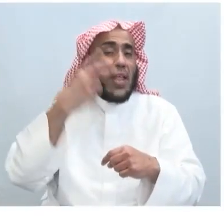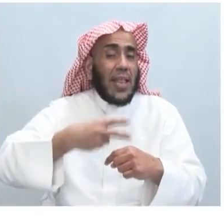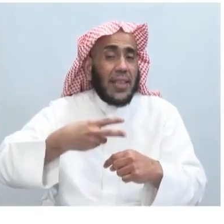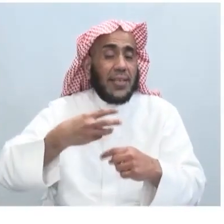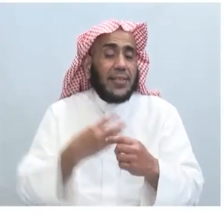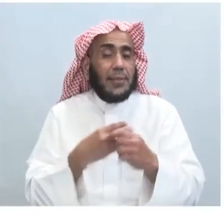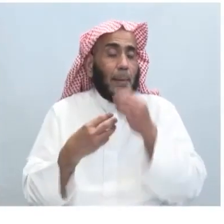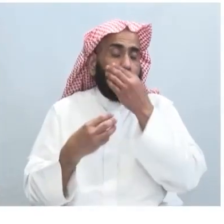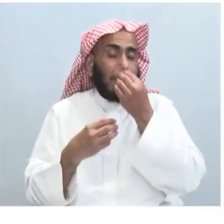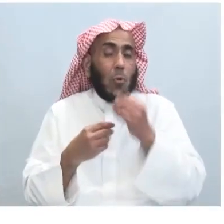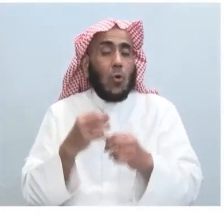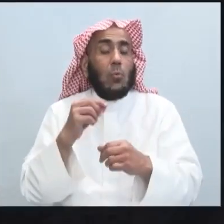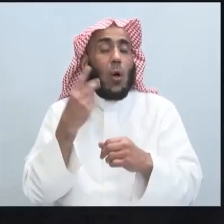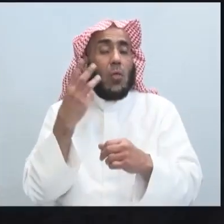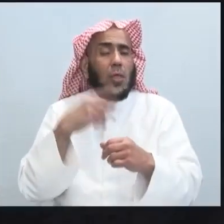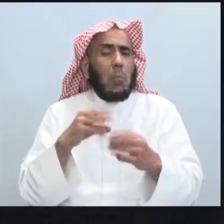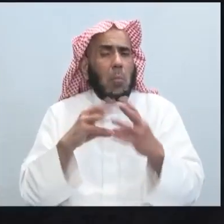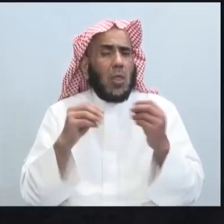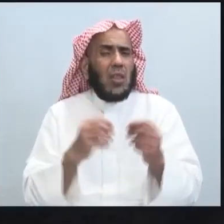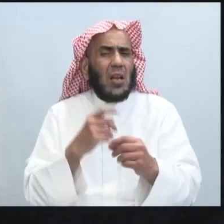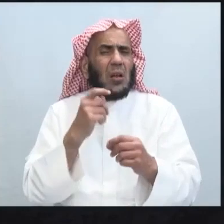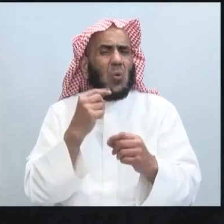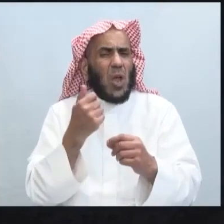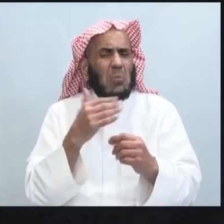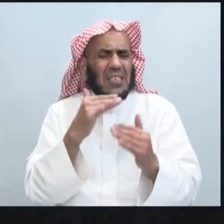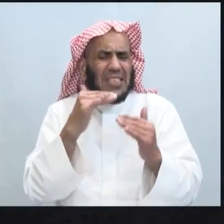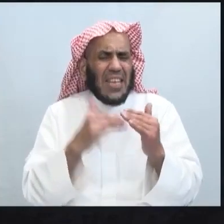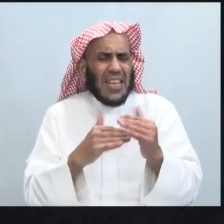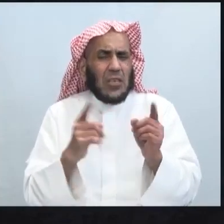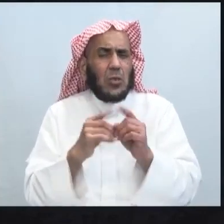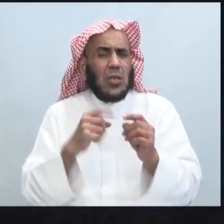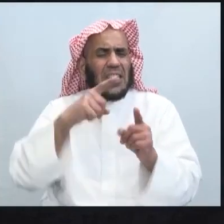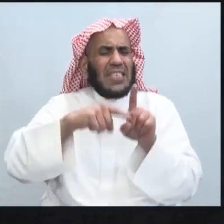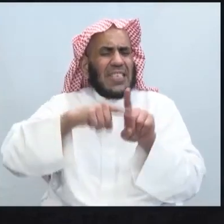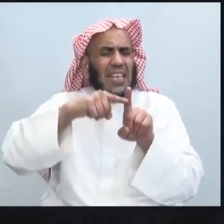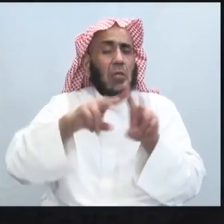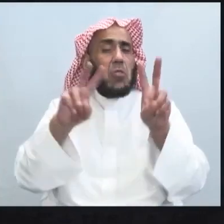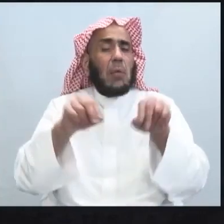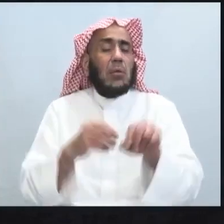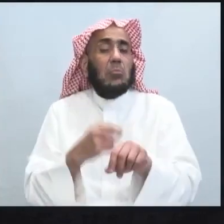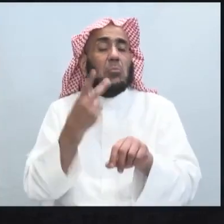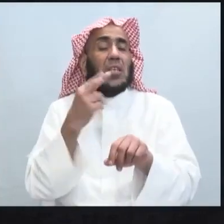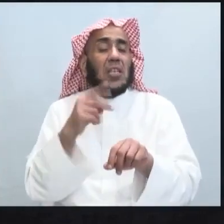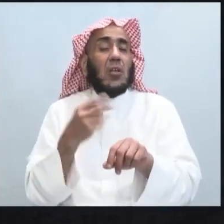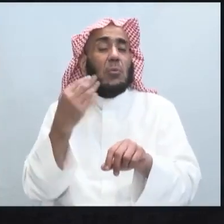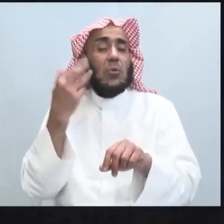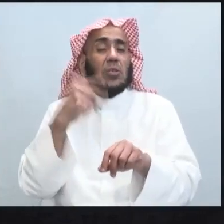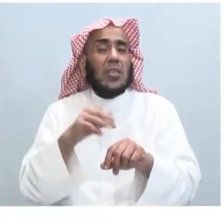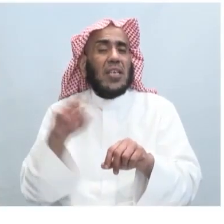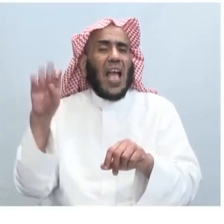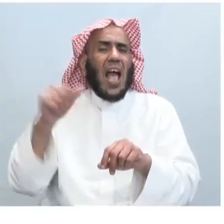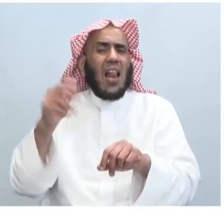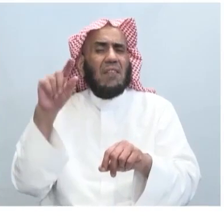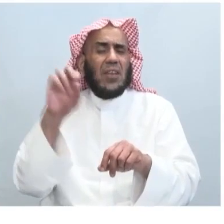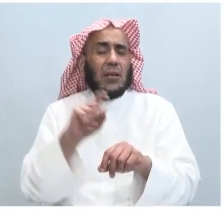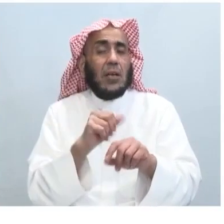31 سالب 31 بمعنى ان القيمه صغيره جدا درجه الحراره ثاب 298 كلفن او